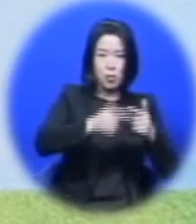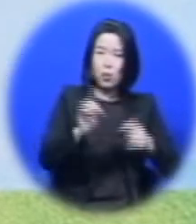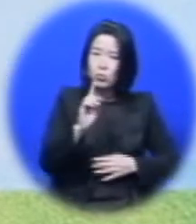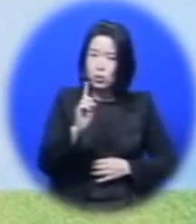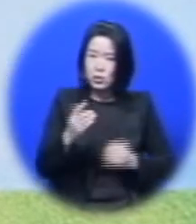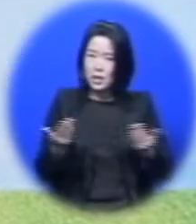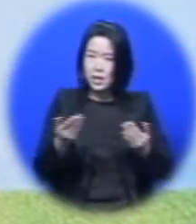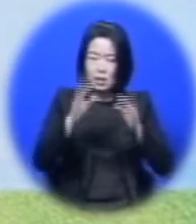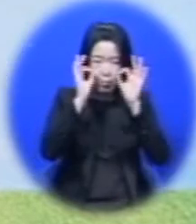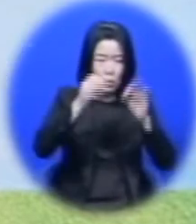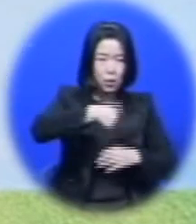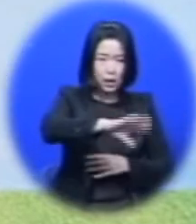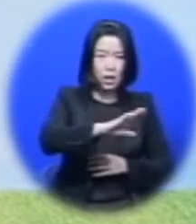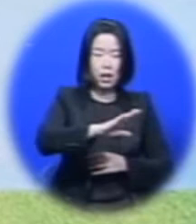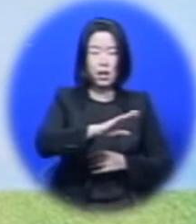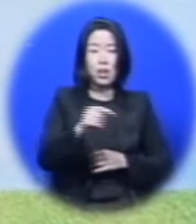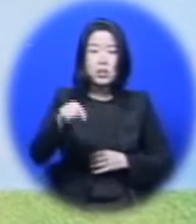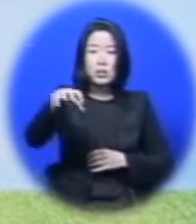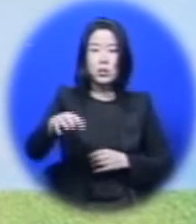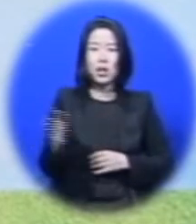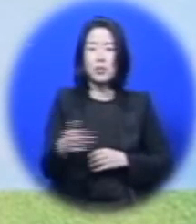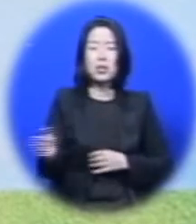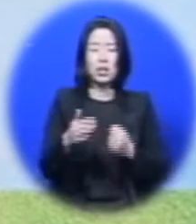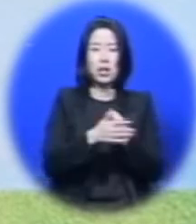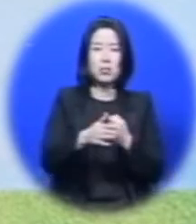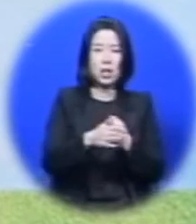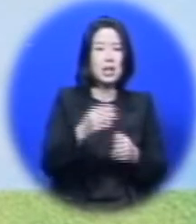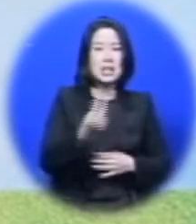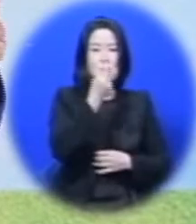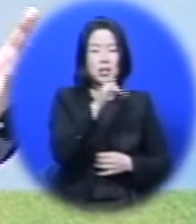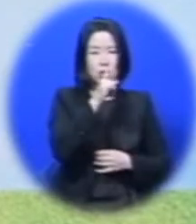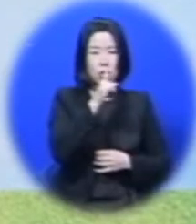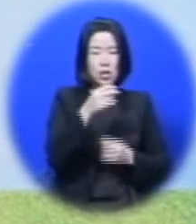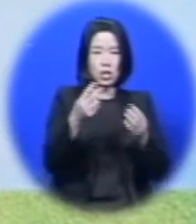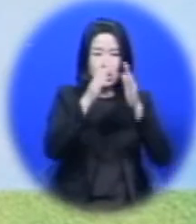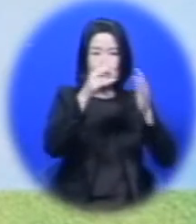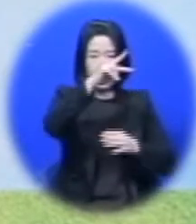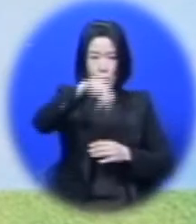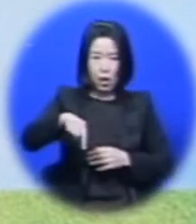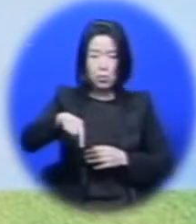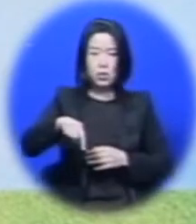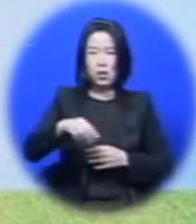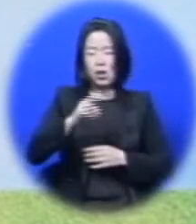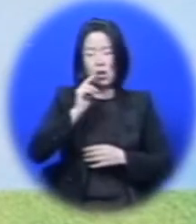보러 나갔다가 살았어요. 집에 들어와 보니까 끔찍한 일이 벌어졌어요.